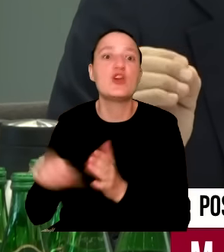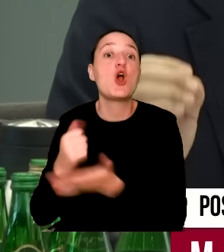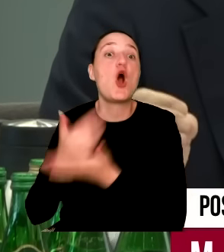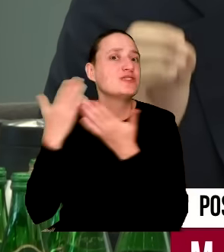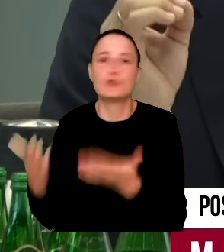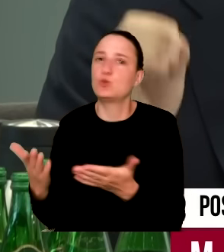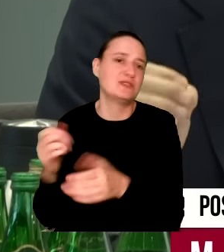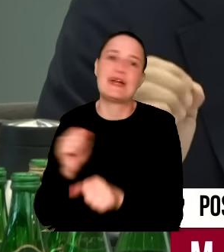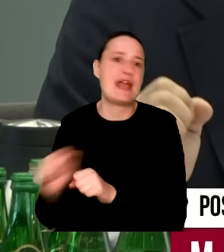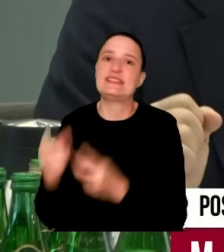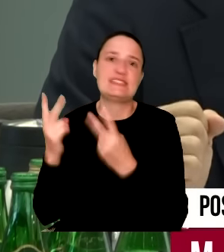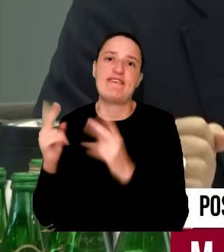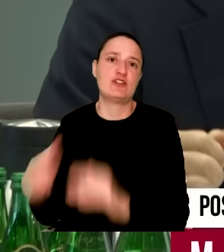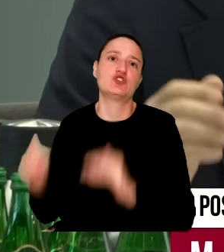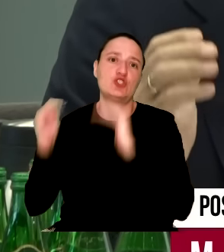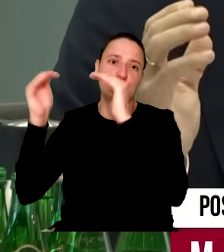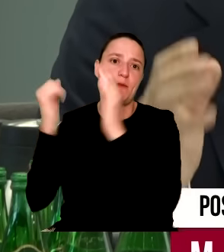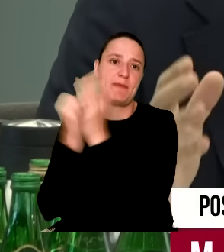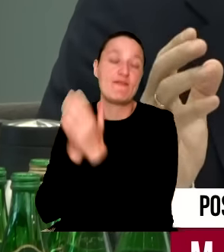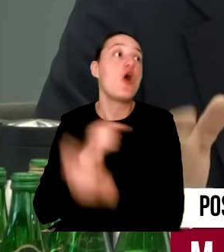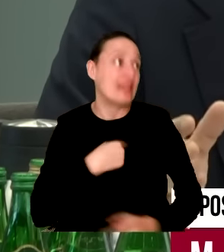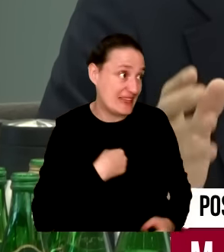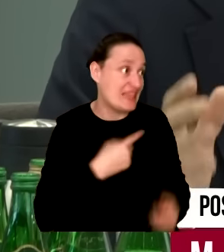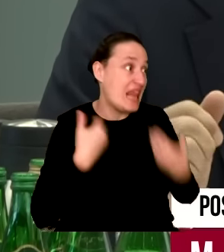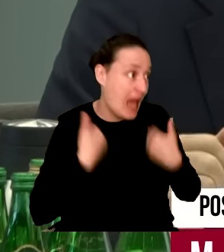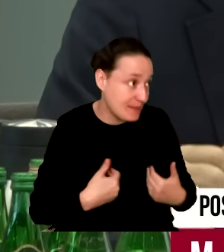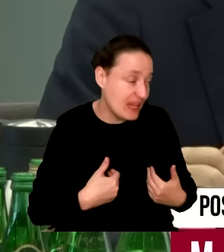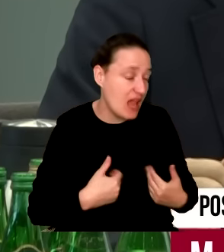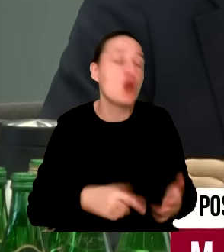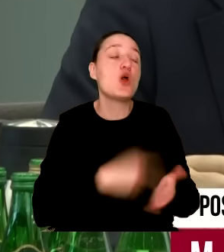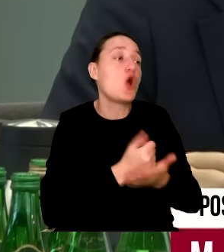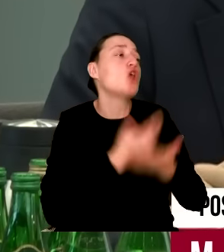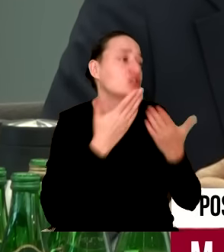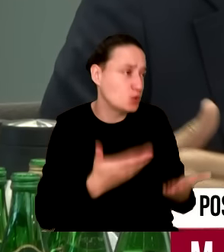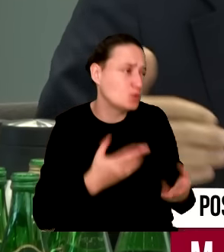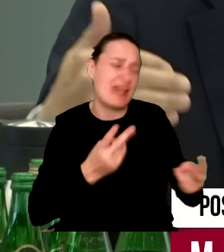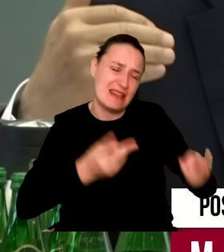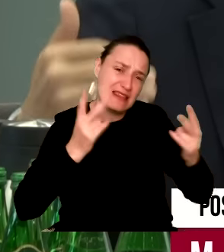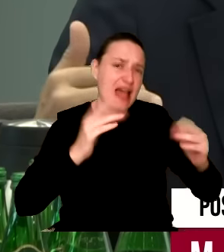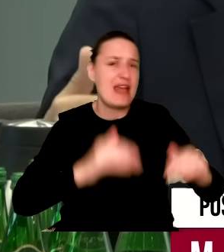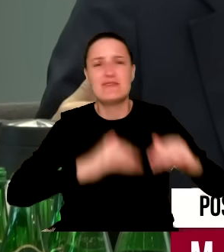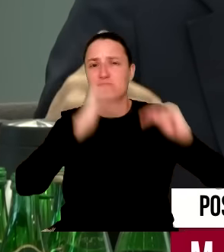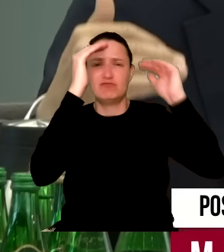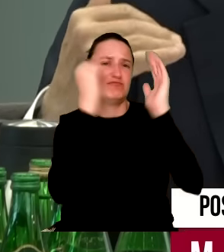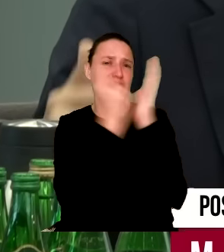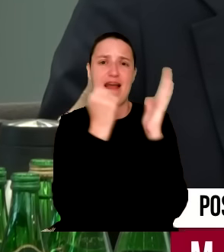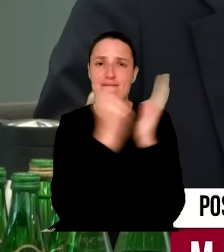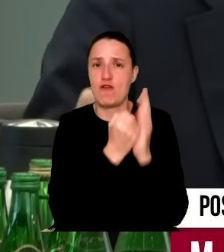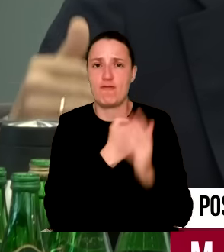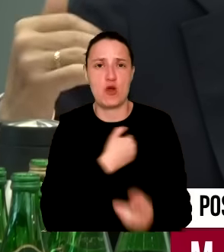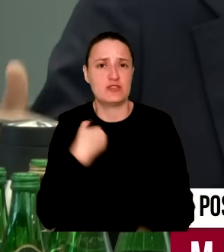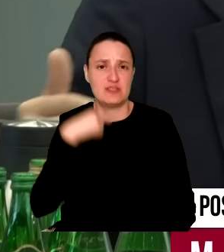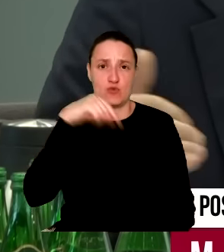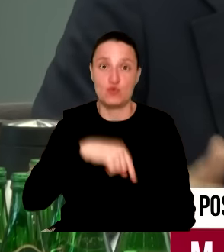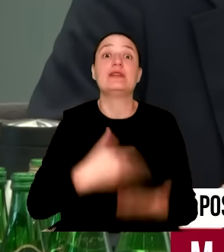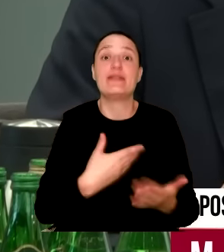najwyższym prawem dla mnie Konstytucja Polska jest najwyższym prawem Rzeczypospolitej Polskiej i dlatego staraliśmy się ją wykonać